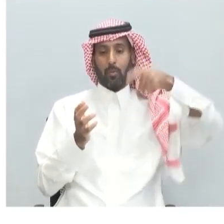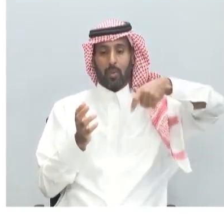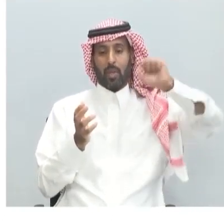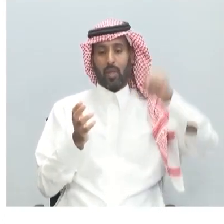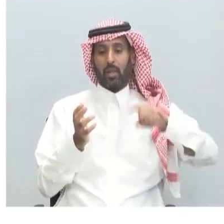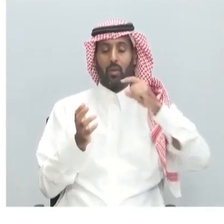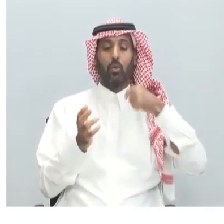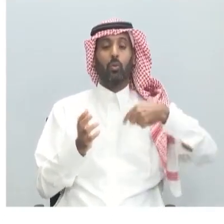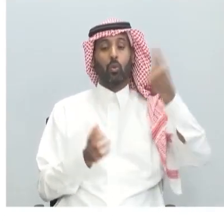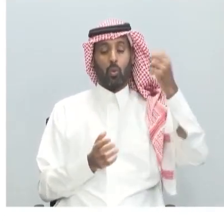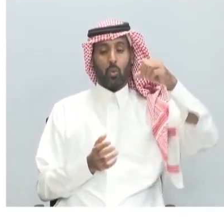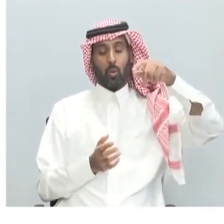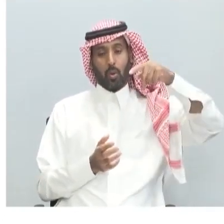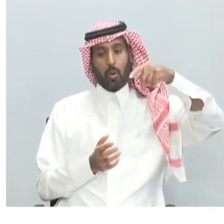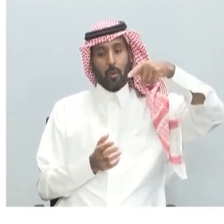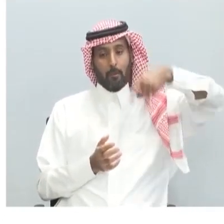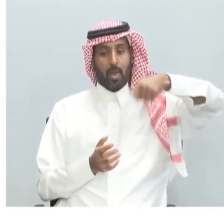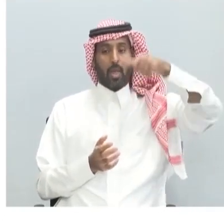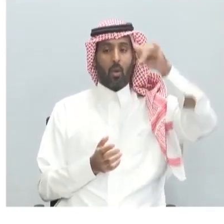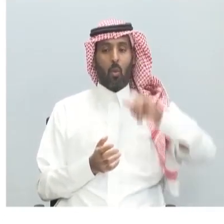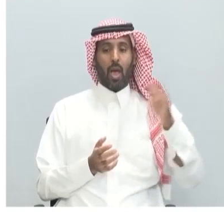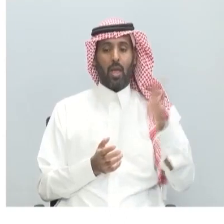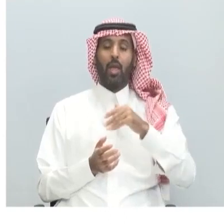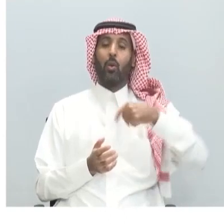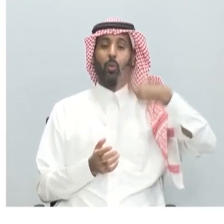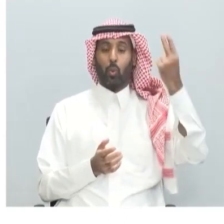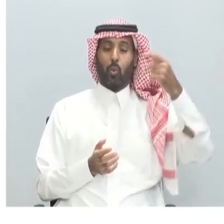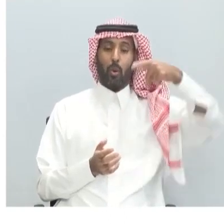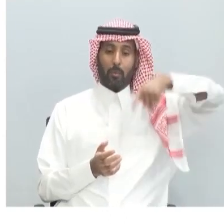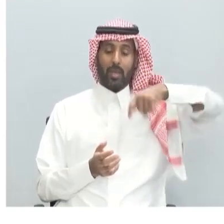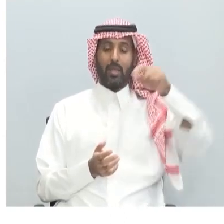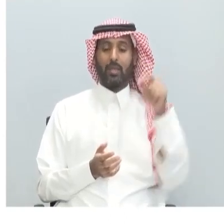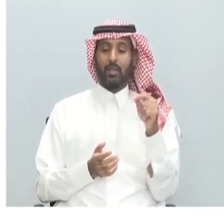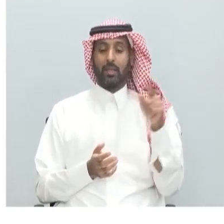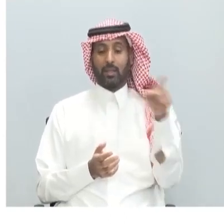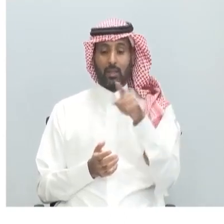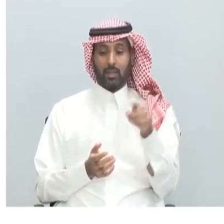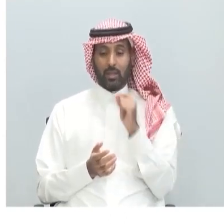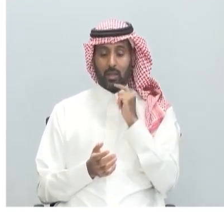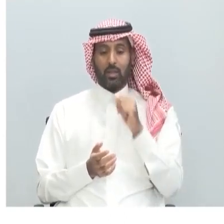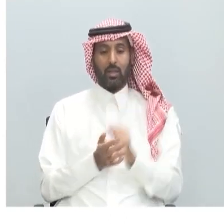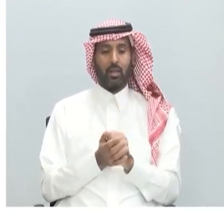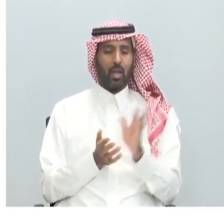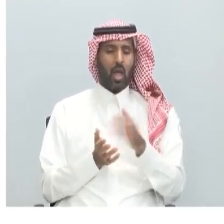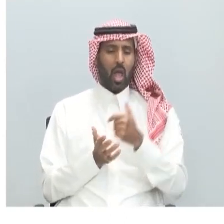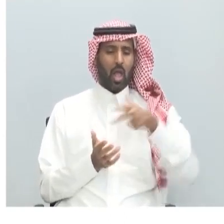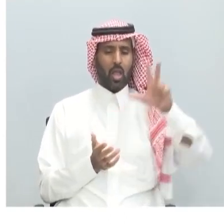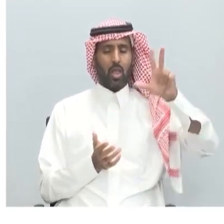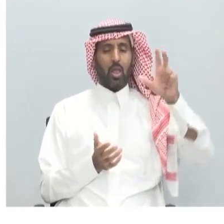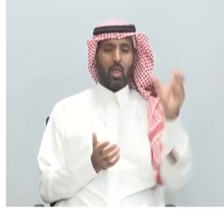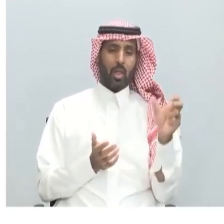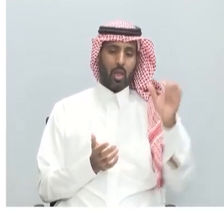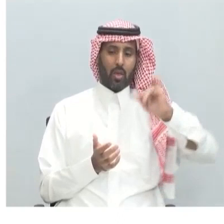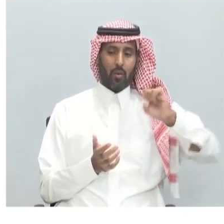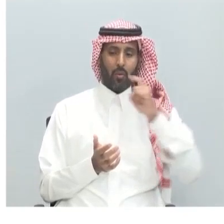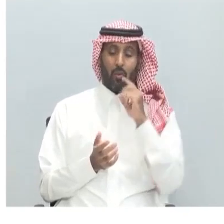اسد ما هو هذا التداخل هذا التداخل لذره النيون حيث ان النيون عدده الذري عشره